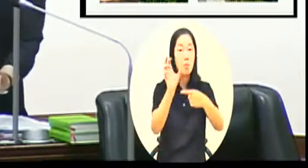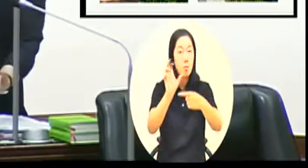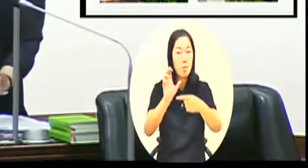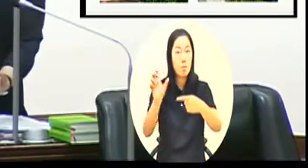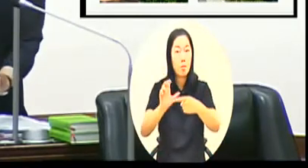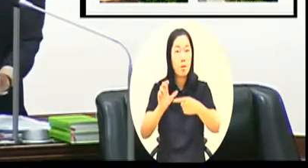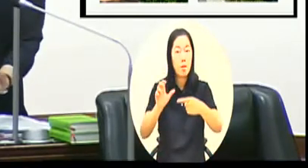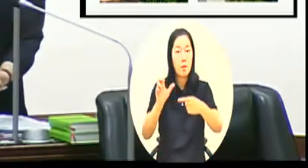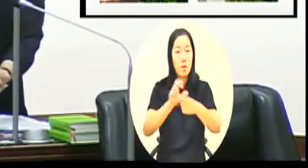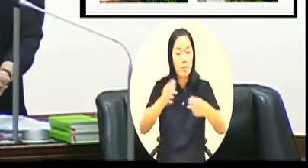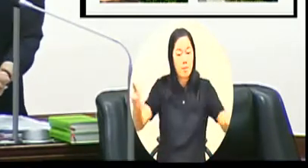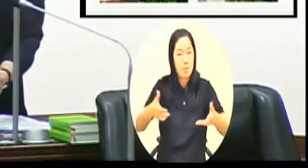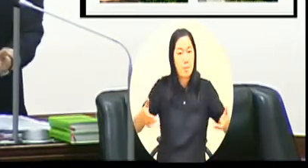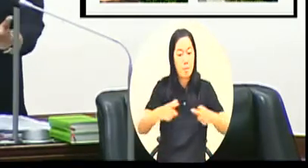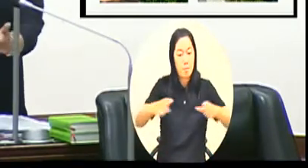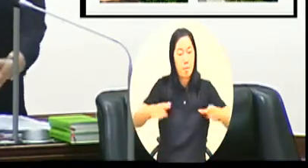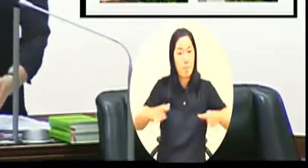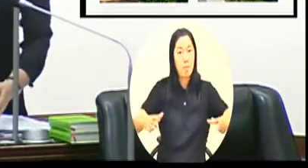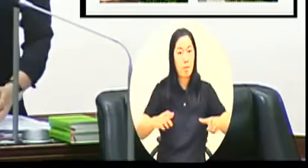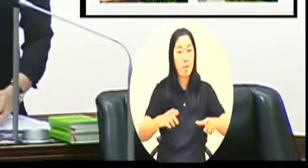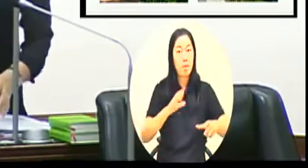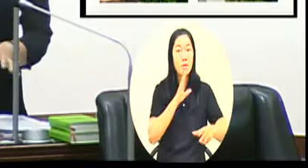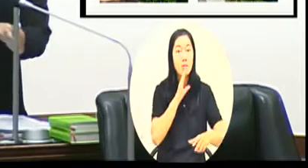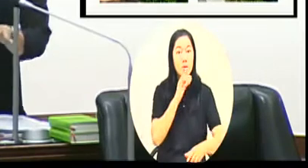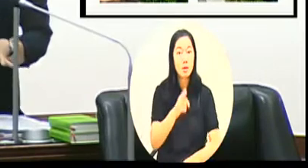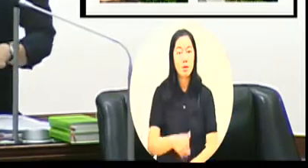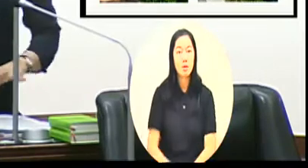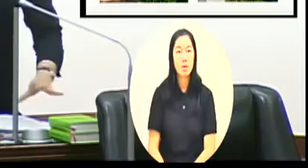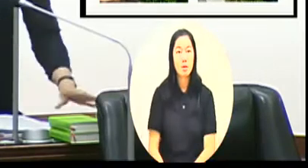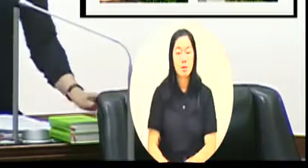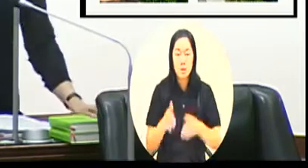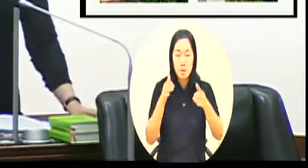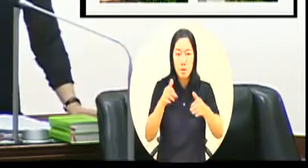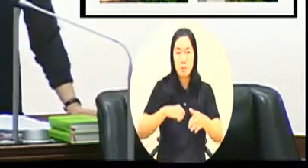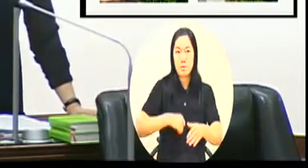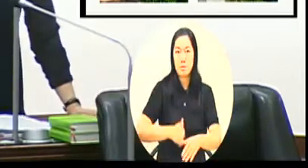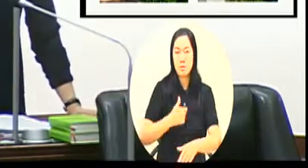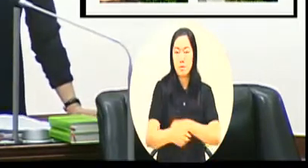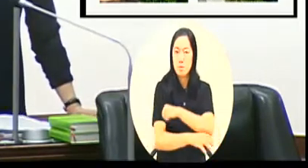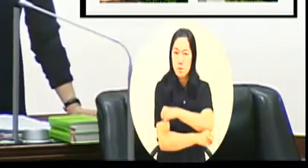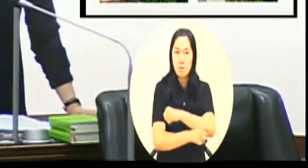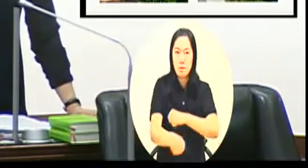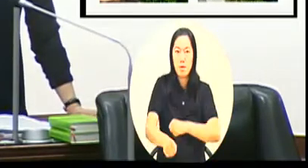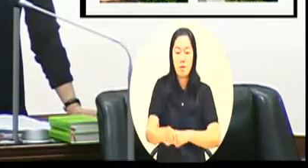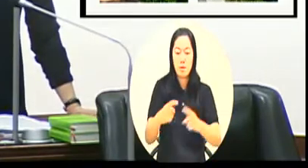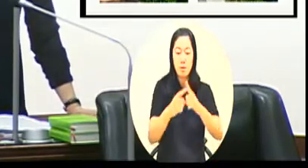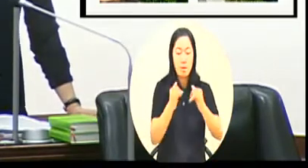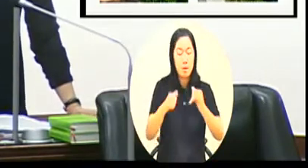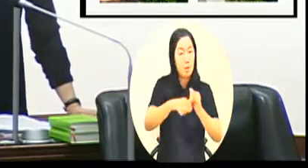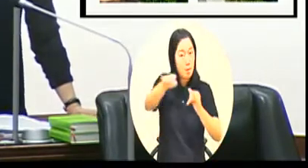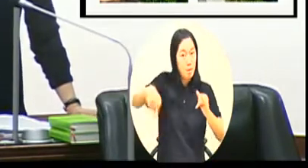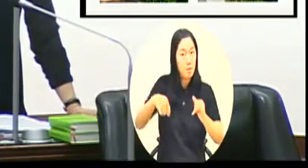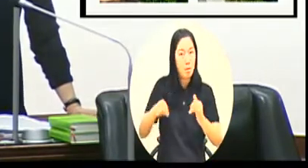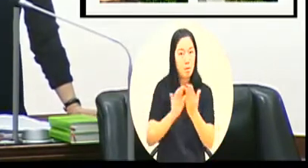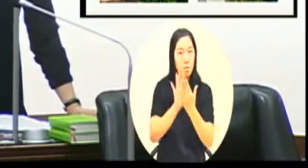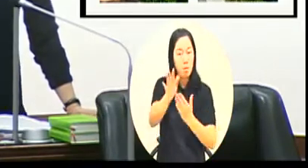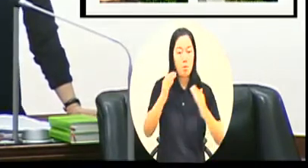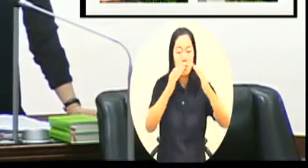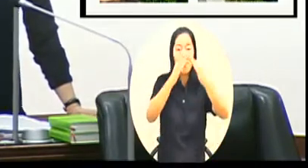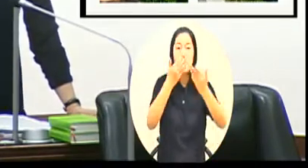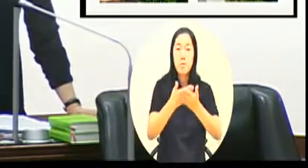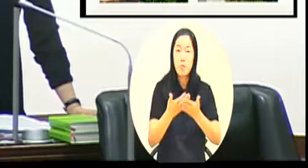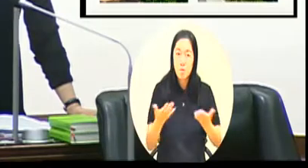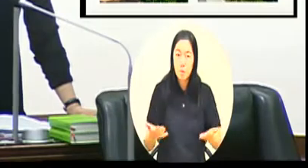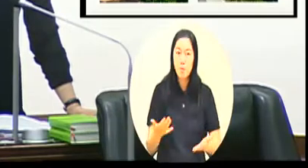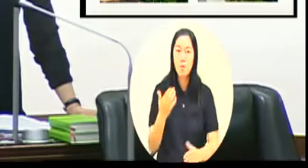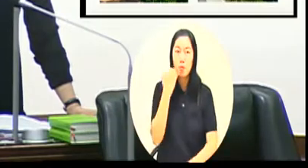40-50的一个建蔽率，所以我也希望说局长针对这些很基层的一个市民啊，他们未来的房子怎么办？那如果